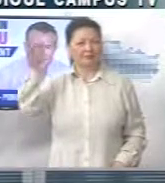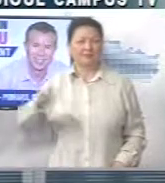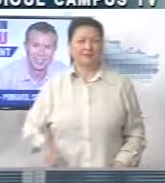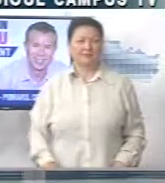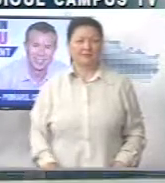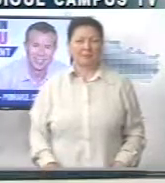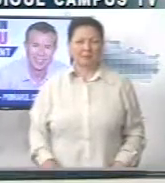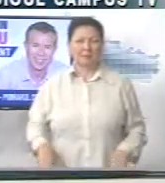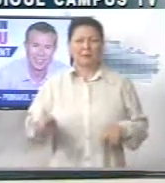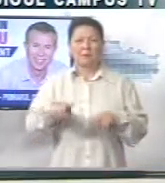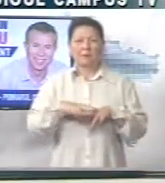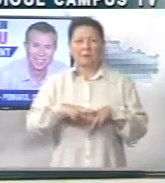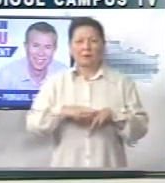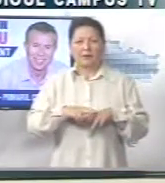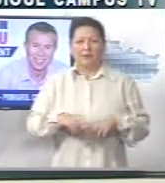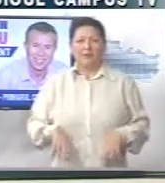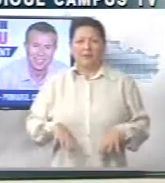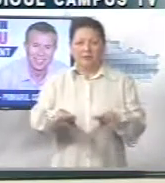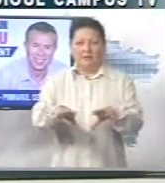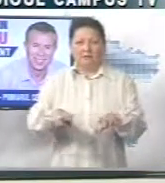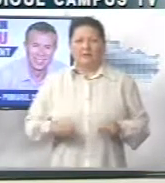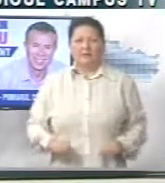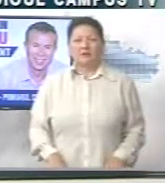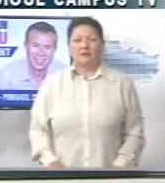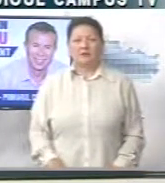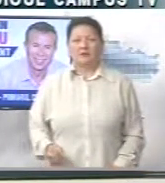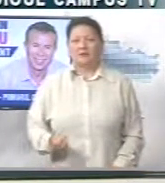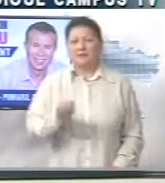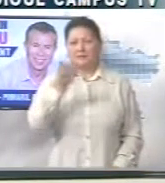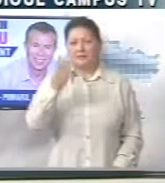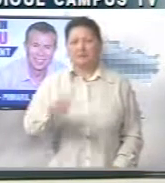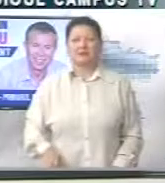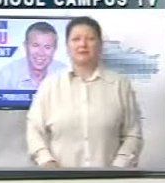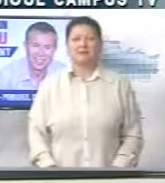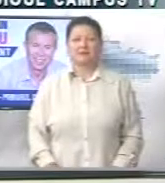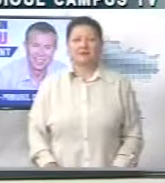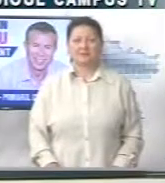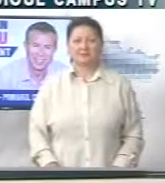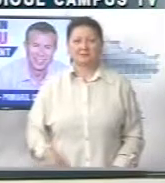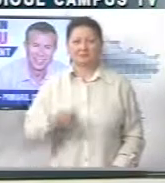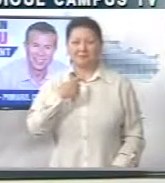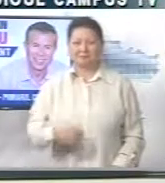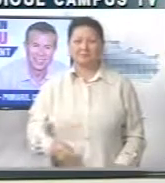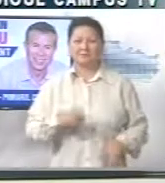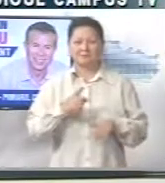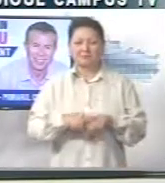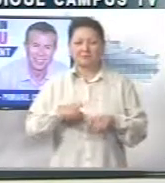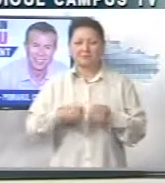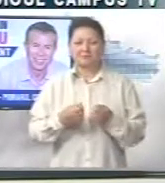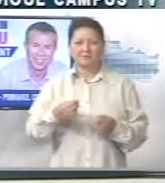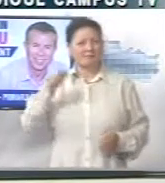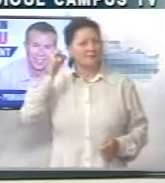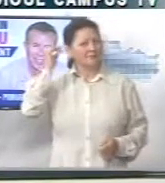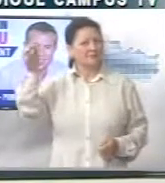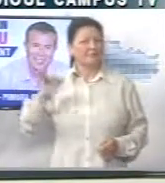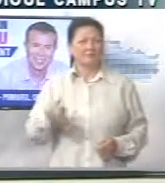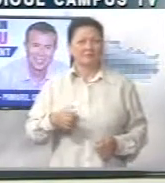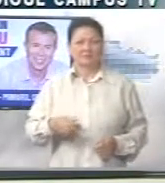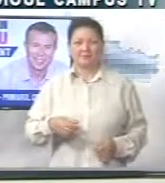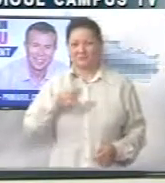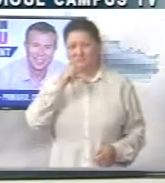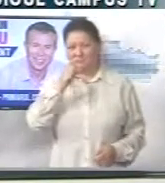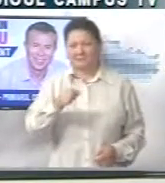fost primită inițiativa dumneavoastră de persoanele cu deficiențe de auz și vorbire, dar și cei care nu văd, pentru